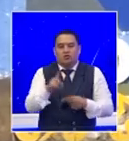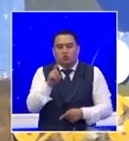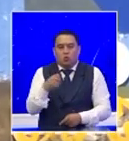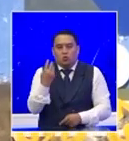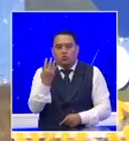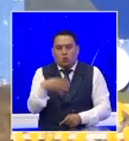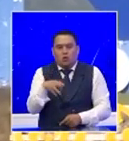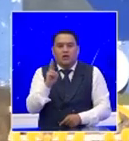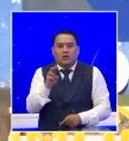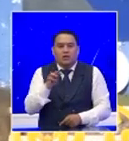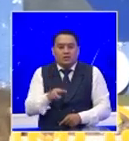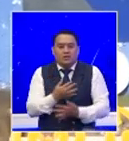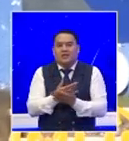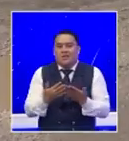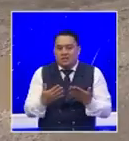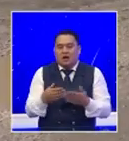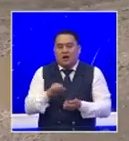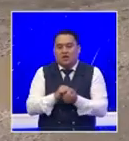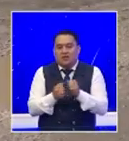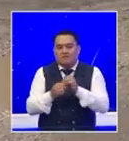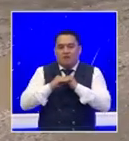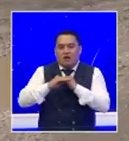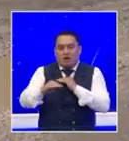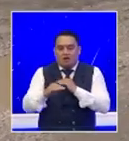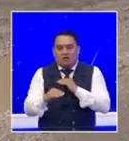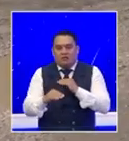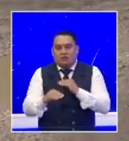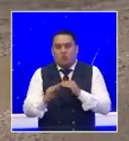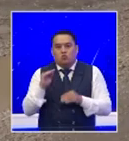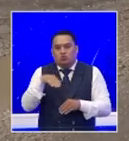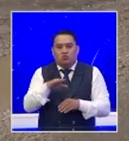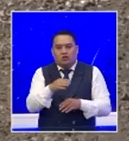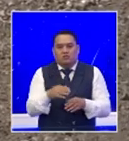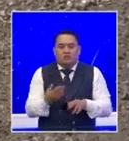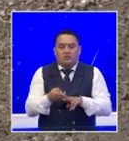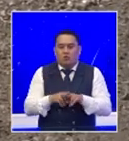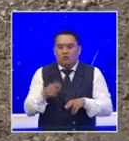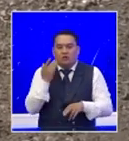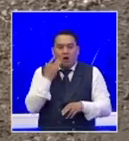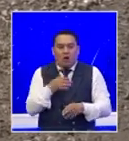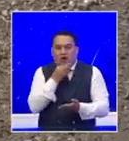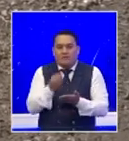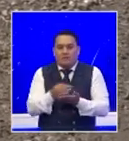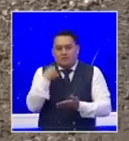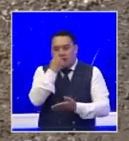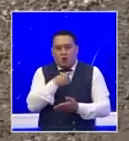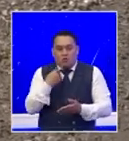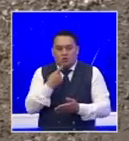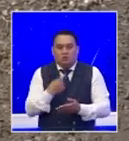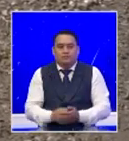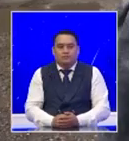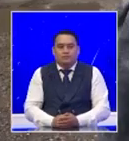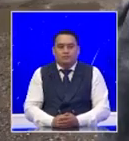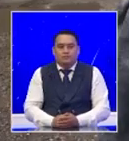140 километров. На некоторых из них асфальтовое покрытие приходится разглядывать. Такое положение дел ответственные службы комментируют